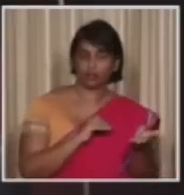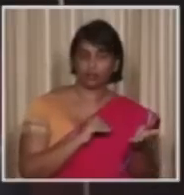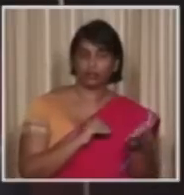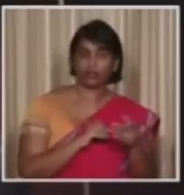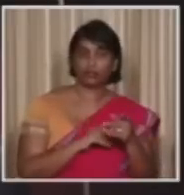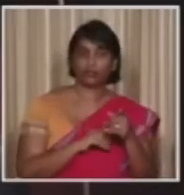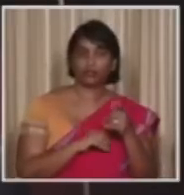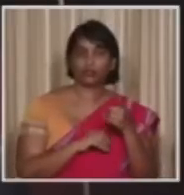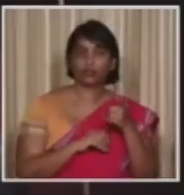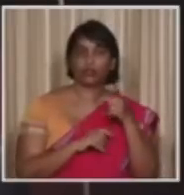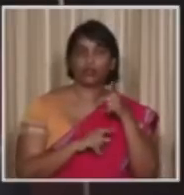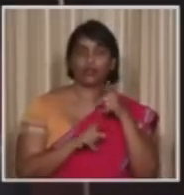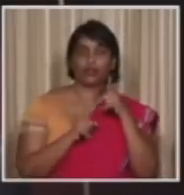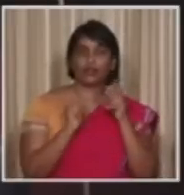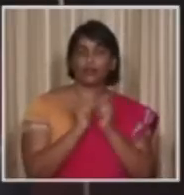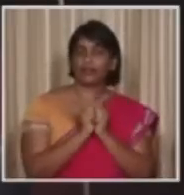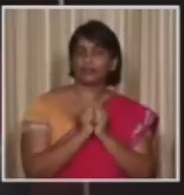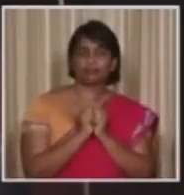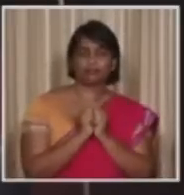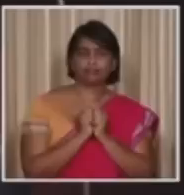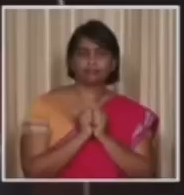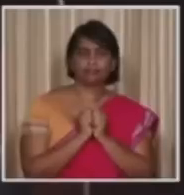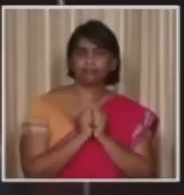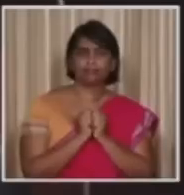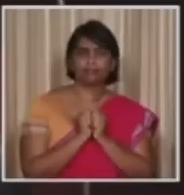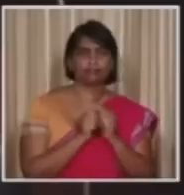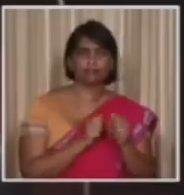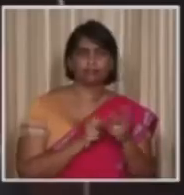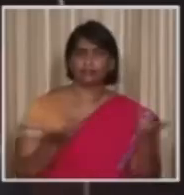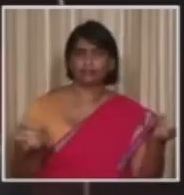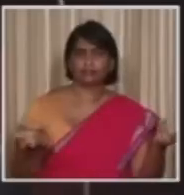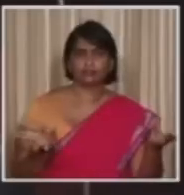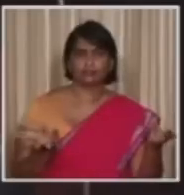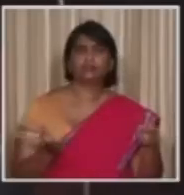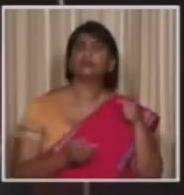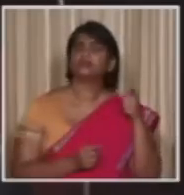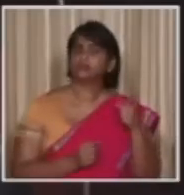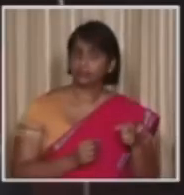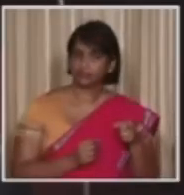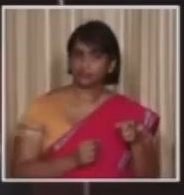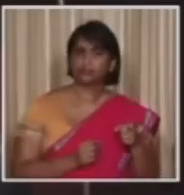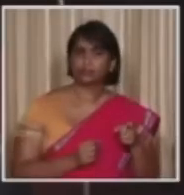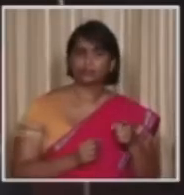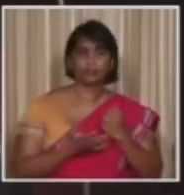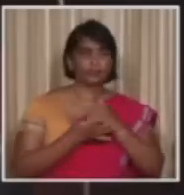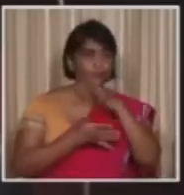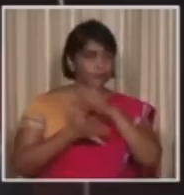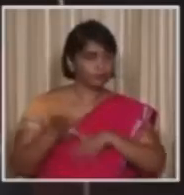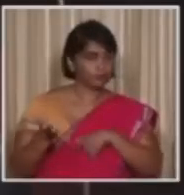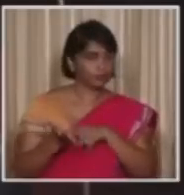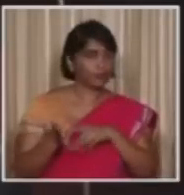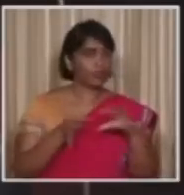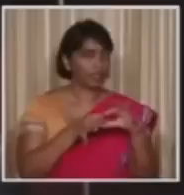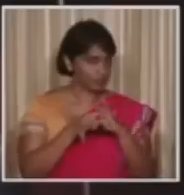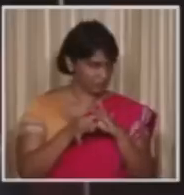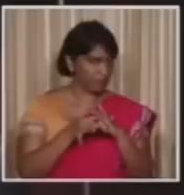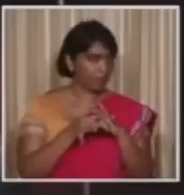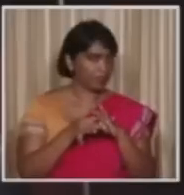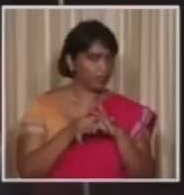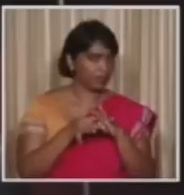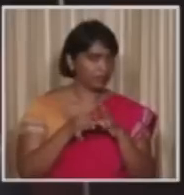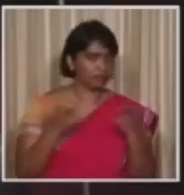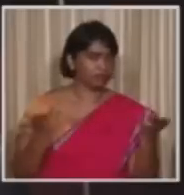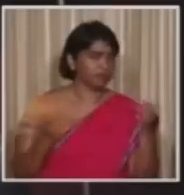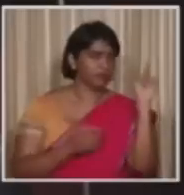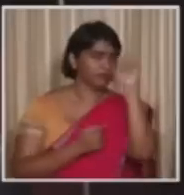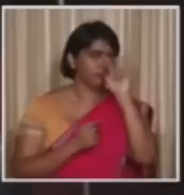එක ප්‍රොටෙස්ට් එකක් තියාගෙන යනවා. මොකද්ද මේකේ තේරුම? මේක අර ලියපු ලියුමට සම්බන්ධද